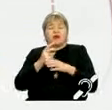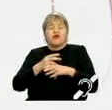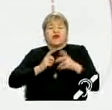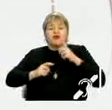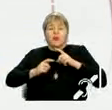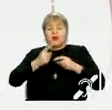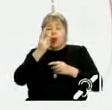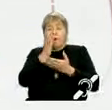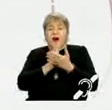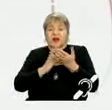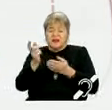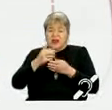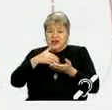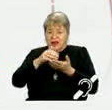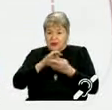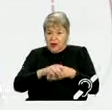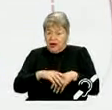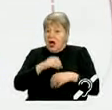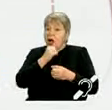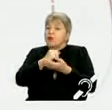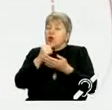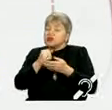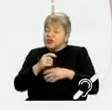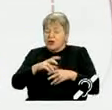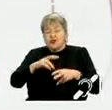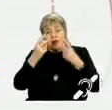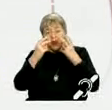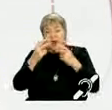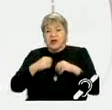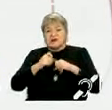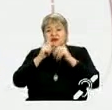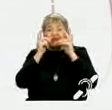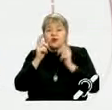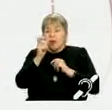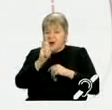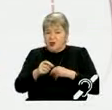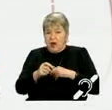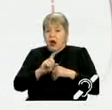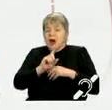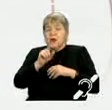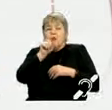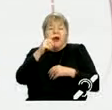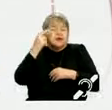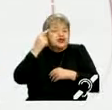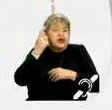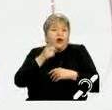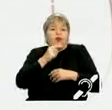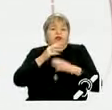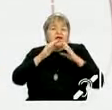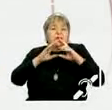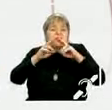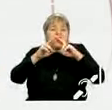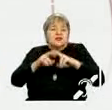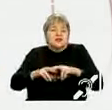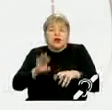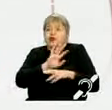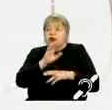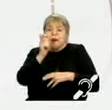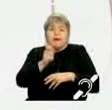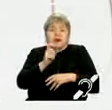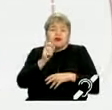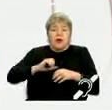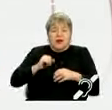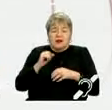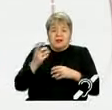Experiența poștașului este esențială pentru identificarea beneficiarilor. Doar el știe unde locuiește fiecare, în condițiile în care mulți figurează cu